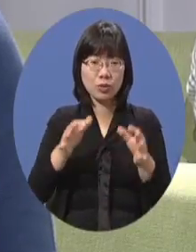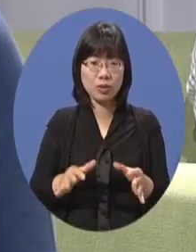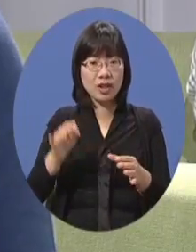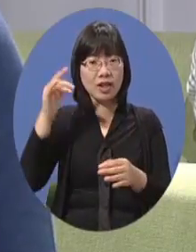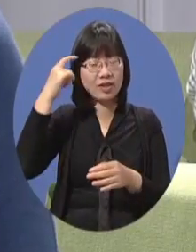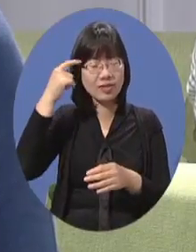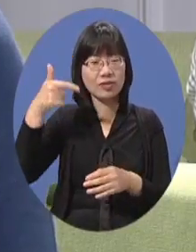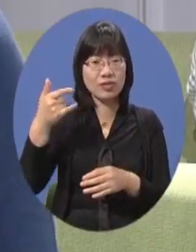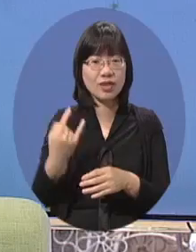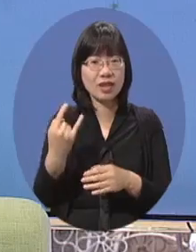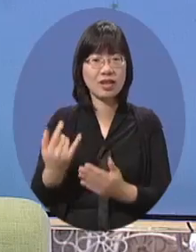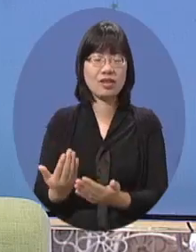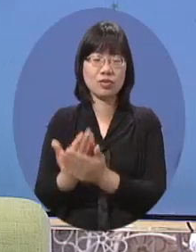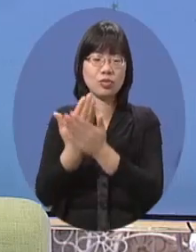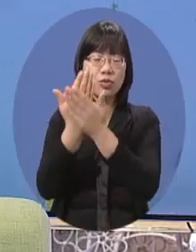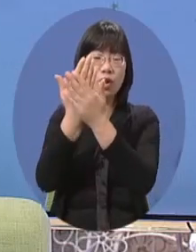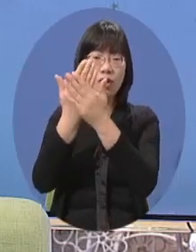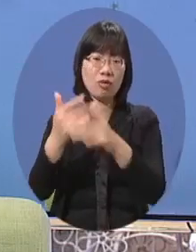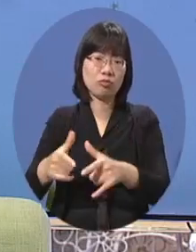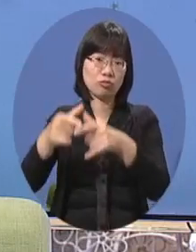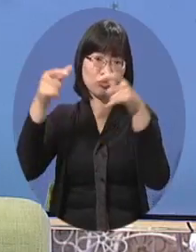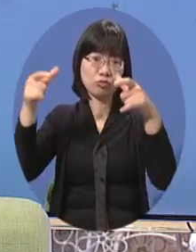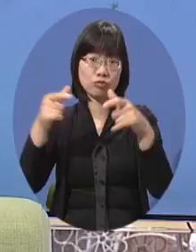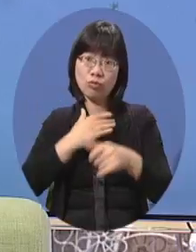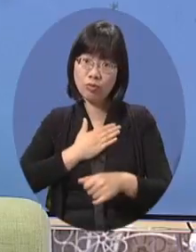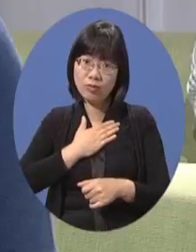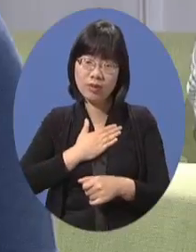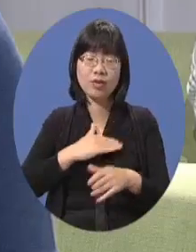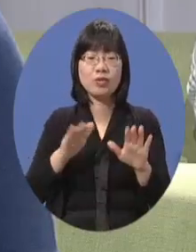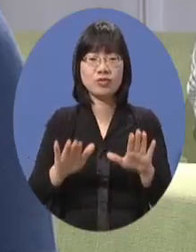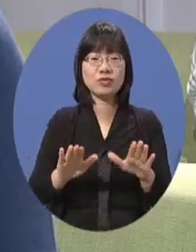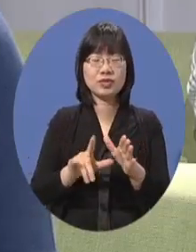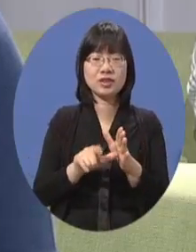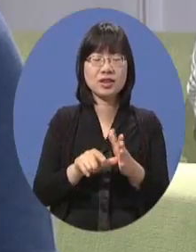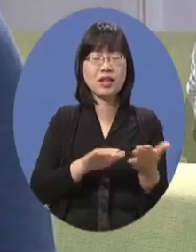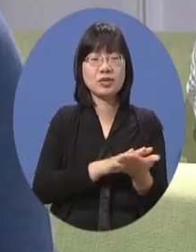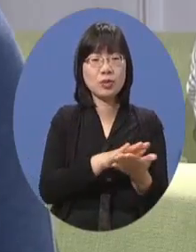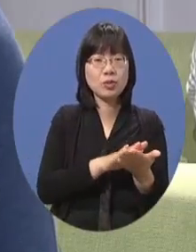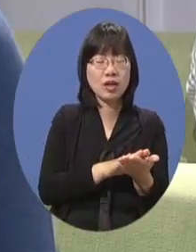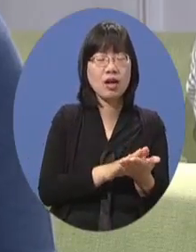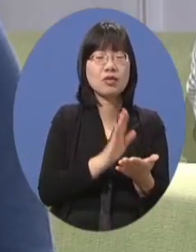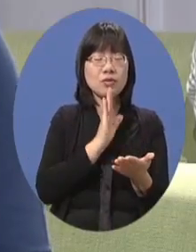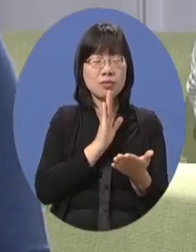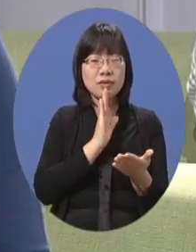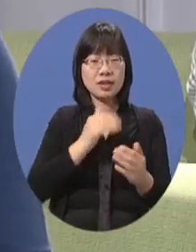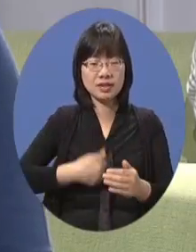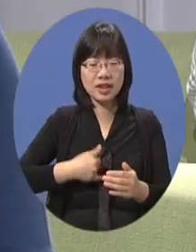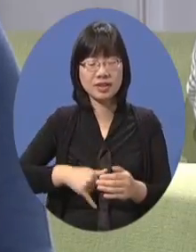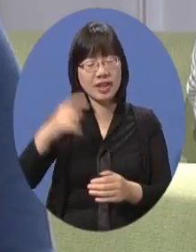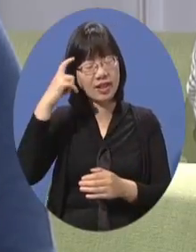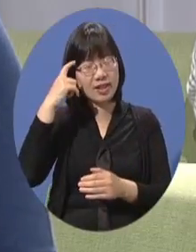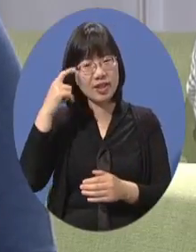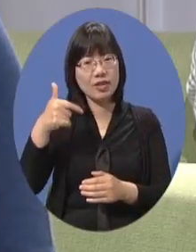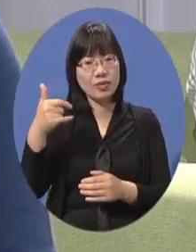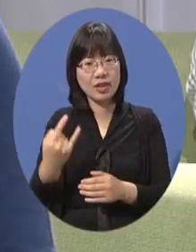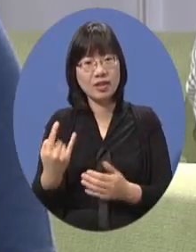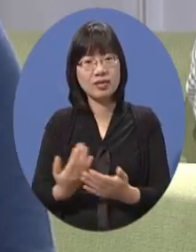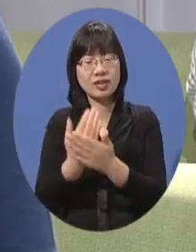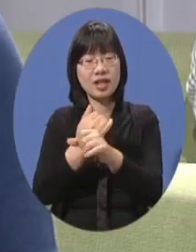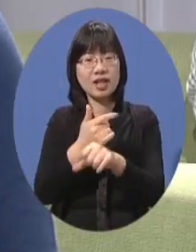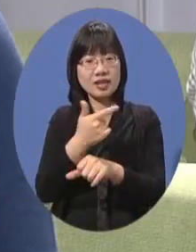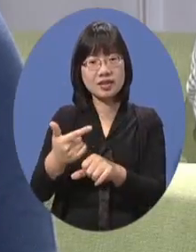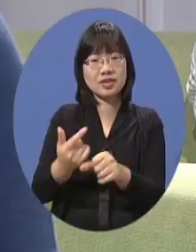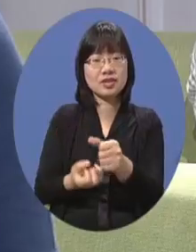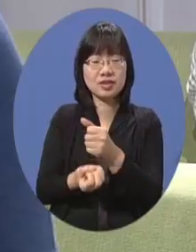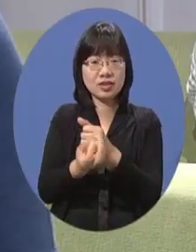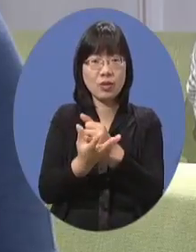있다. 들어본 적 있어요. 네, 그렇죠. 네, 그래서 오늘은 이 놀이가 얼마나 아이들의 두뇌 발달에 지대한